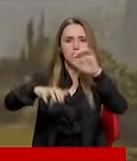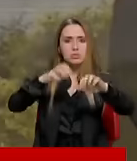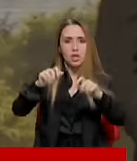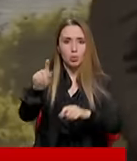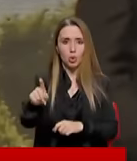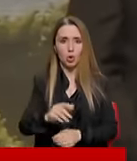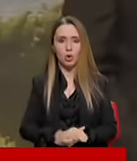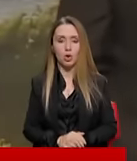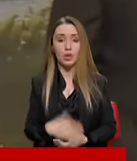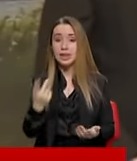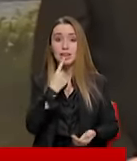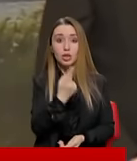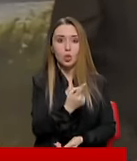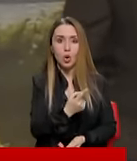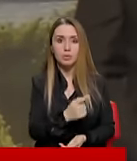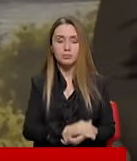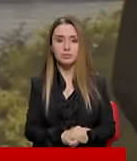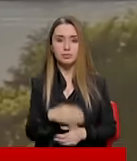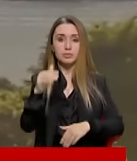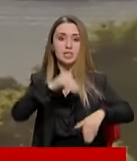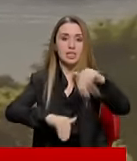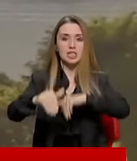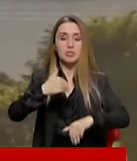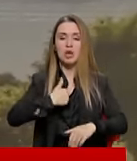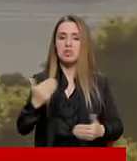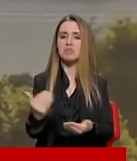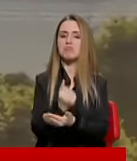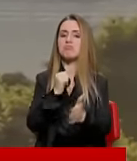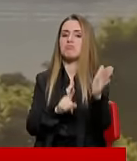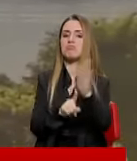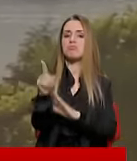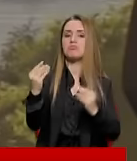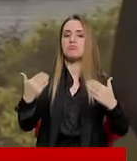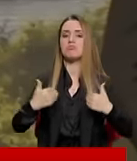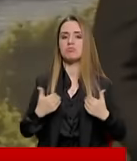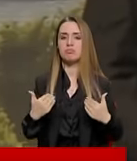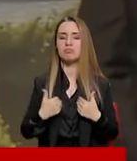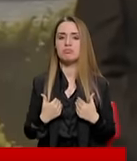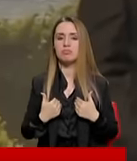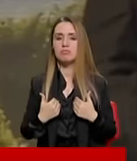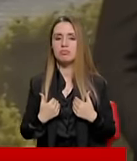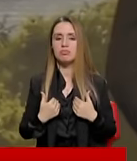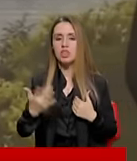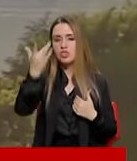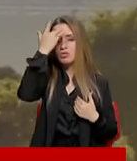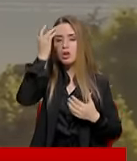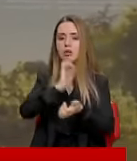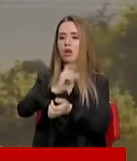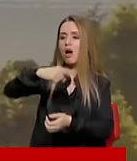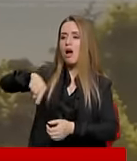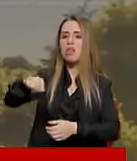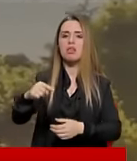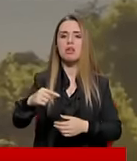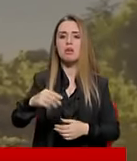ediyorlar diyor ki seçimde öyle bir zafer kazanacağız ki şehit aileleri